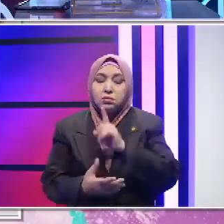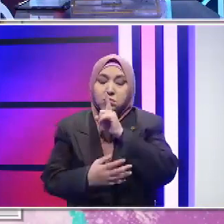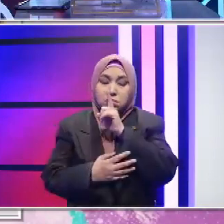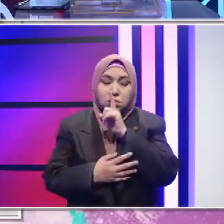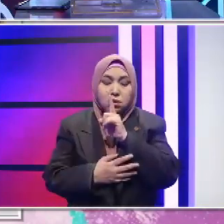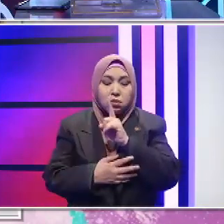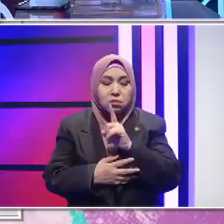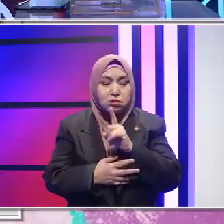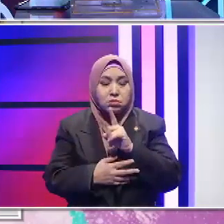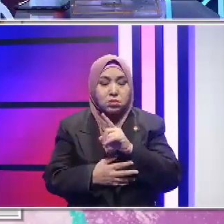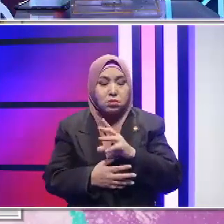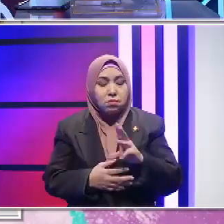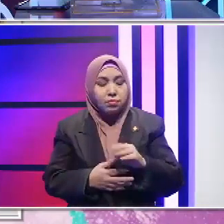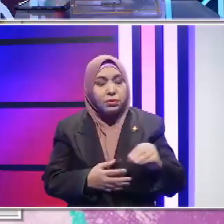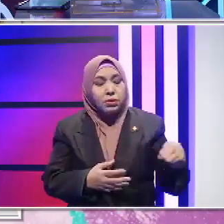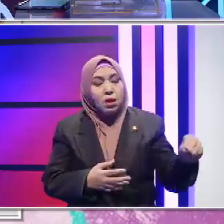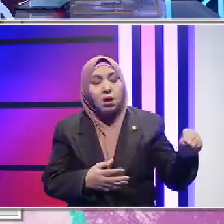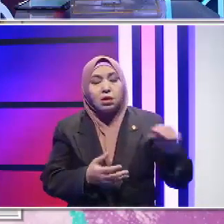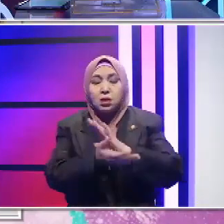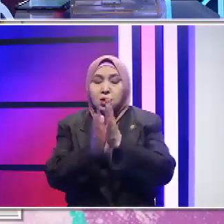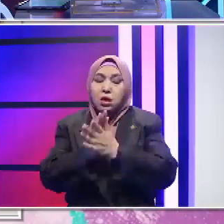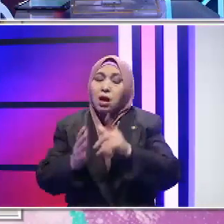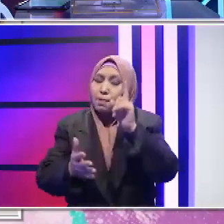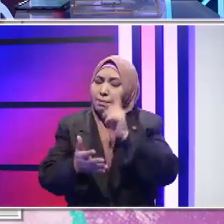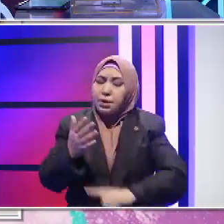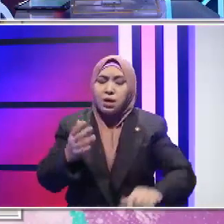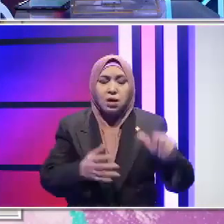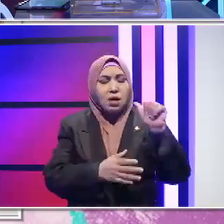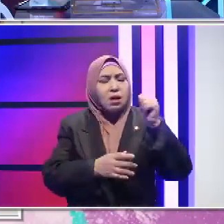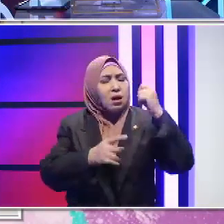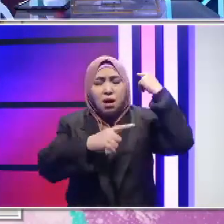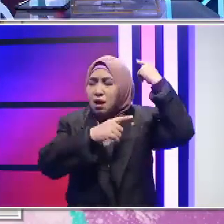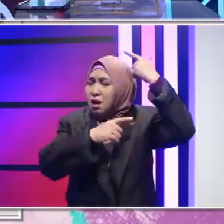فما لهم لا